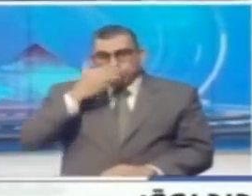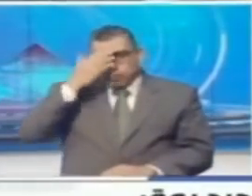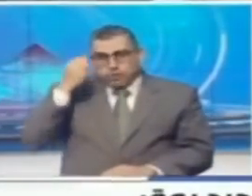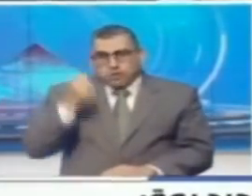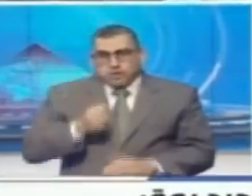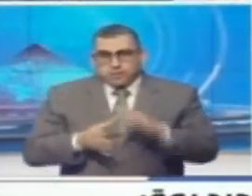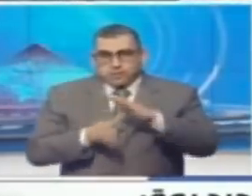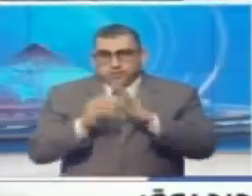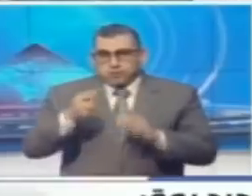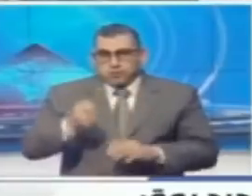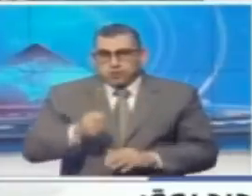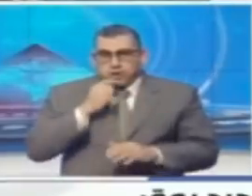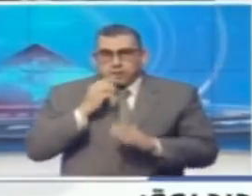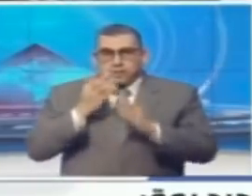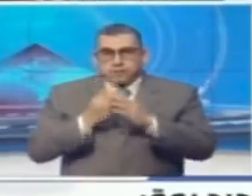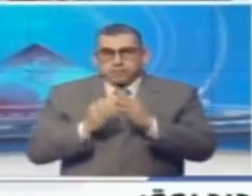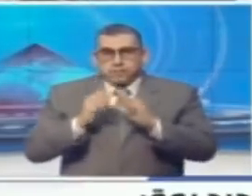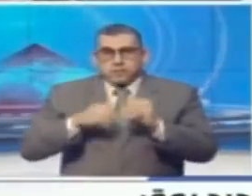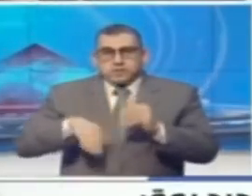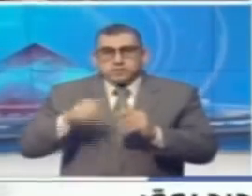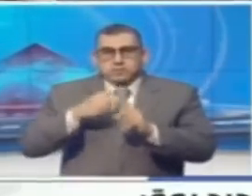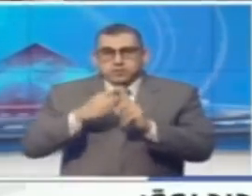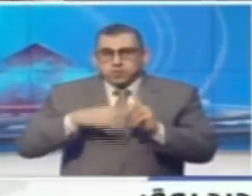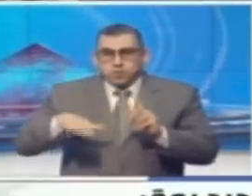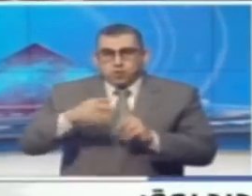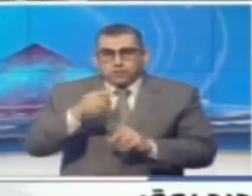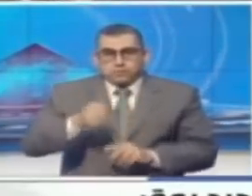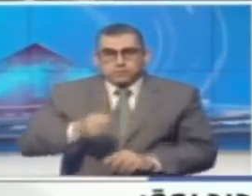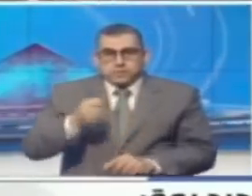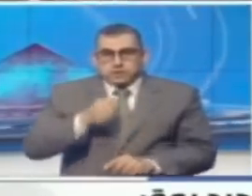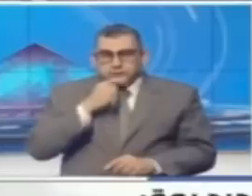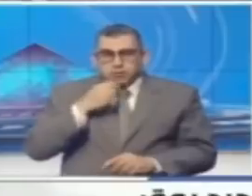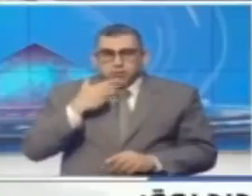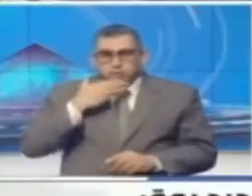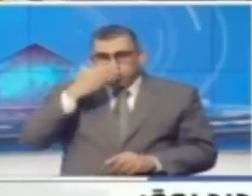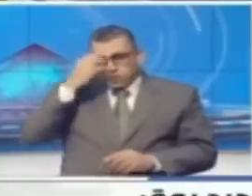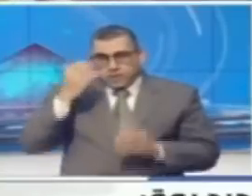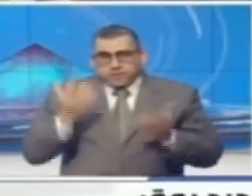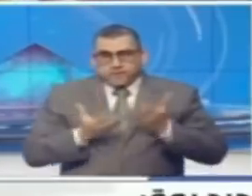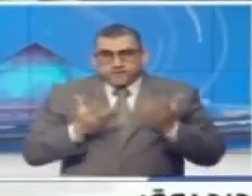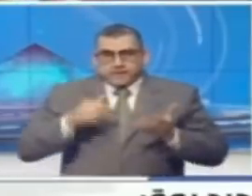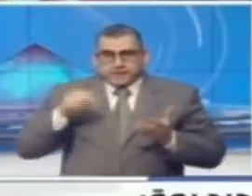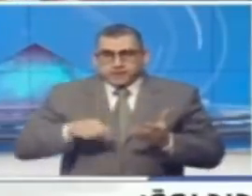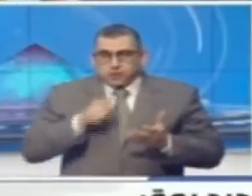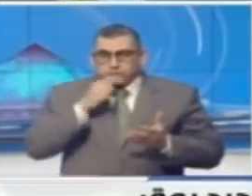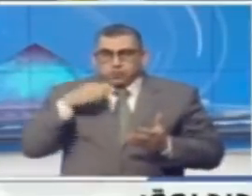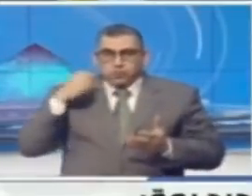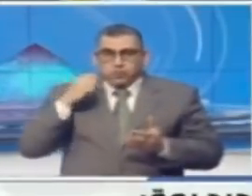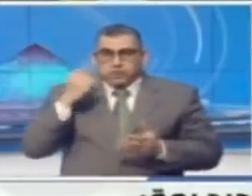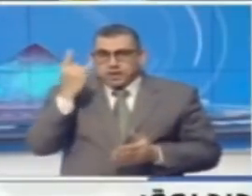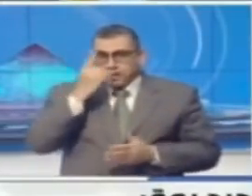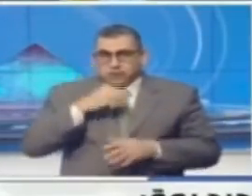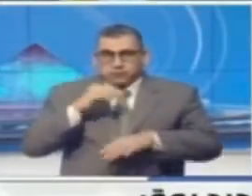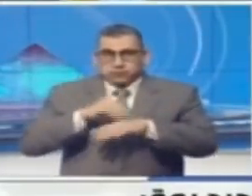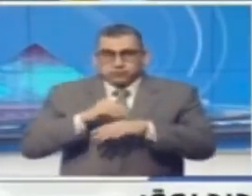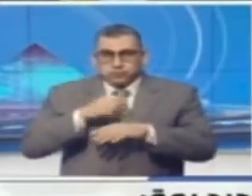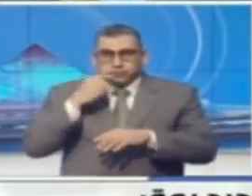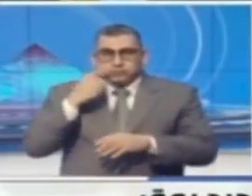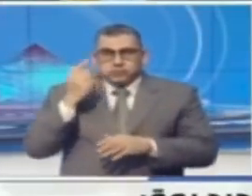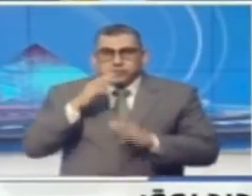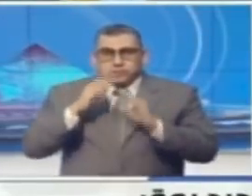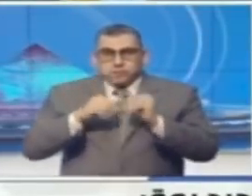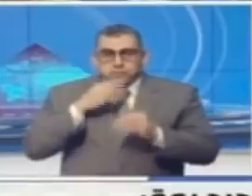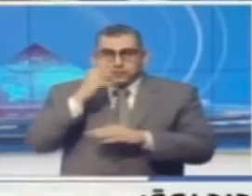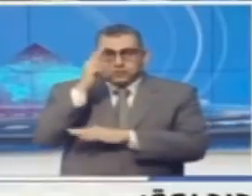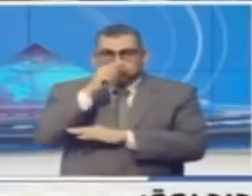لقداسته وجميع المواطنين المسيحيين بمناسبة الاحتفال بعيد الميلاد. وأشاد وزير الداخلية بدور الكنيسة